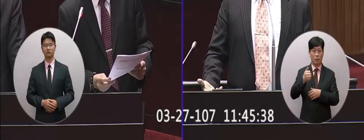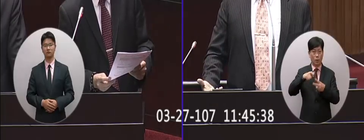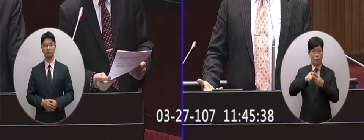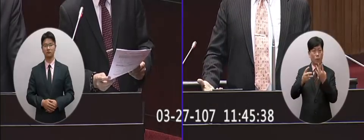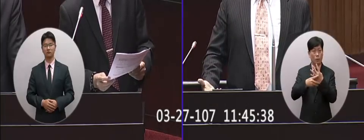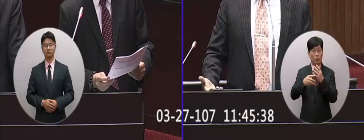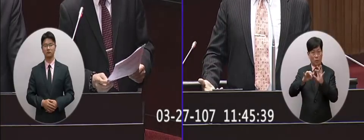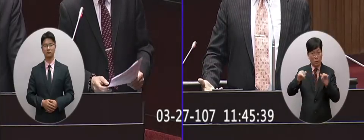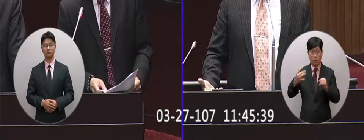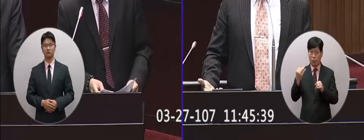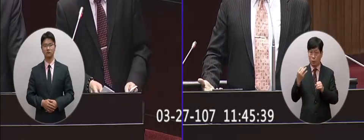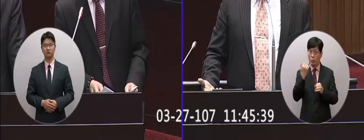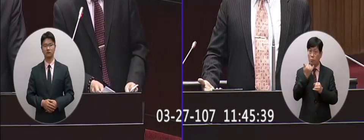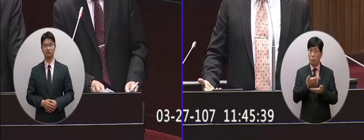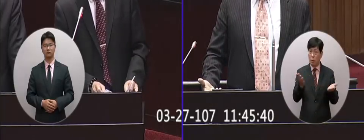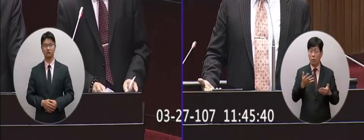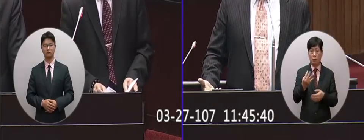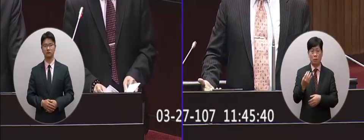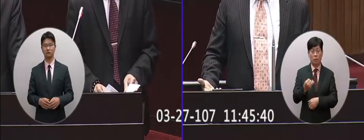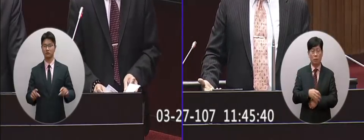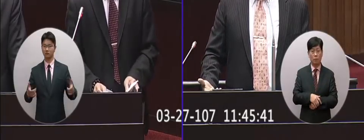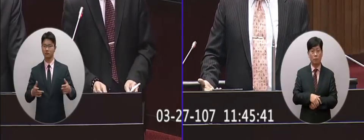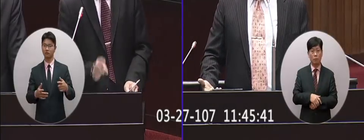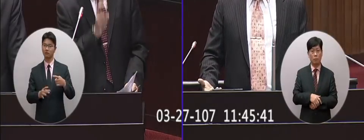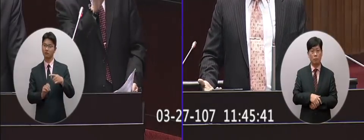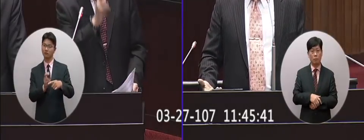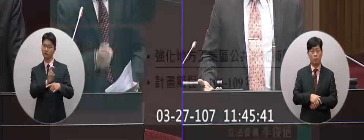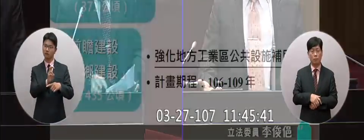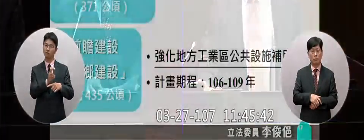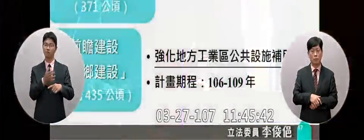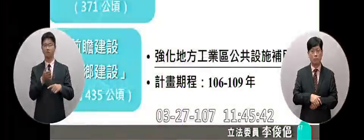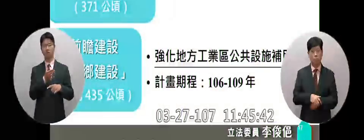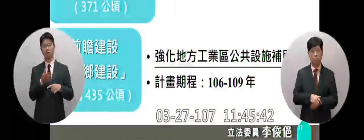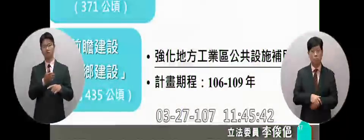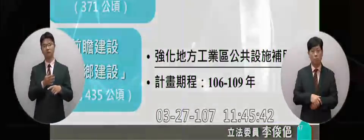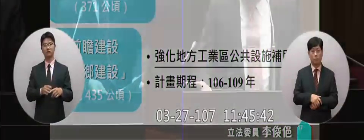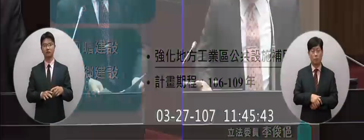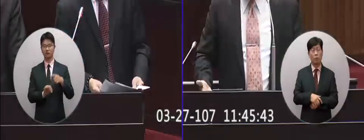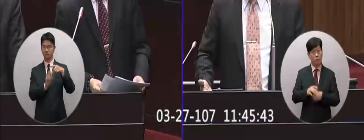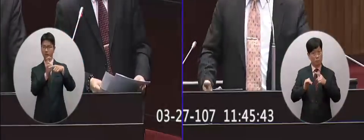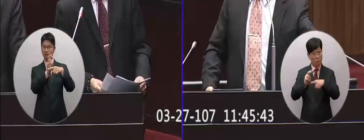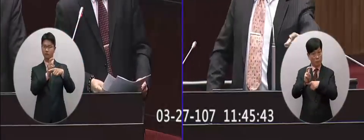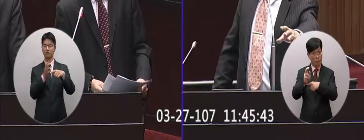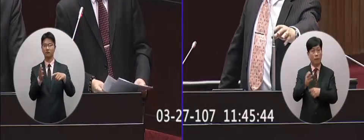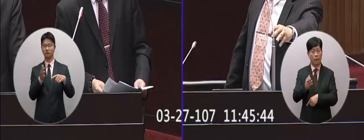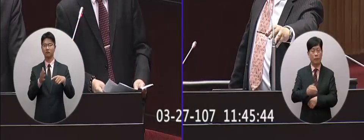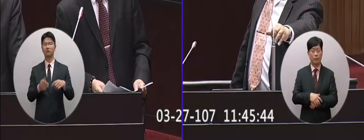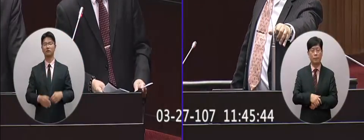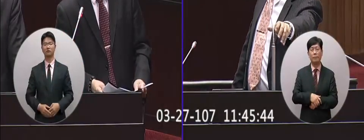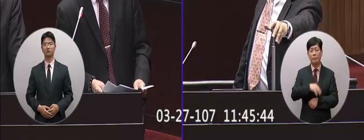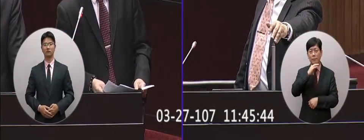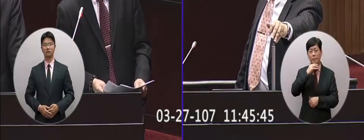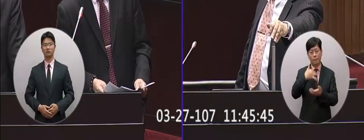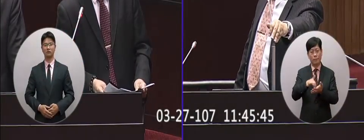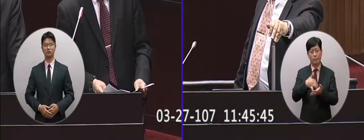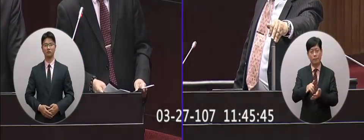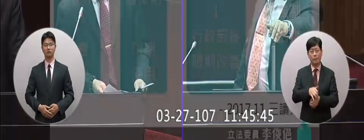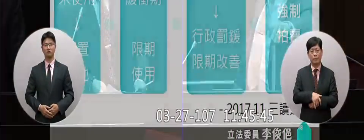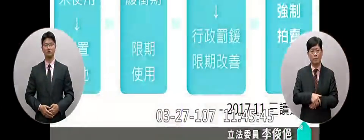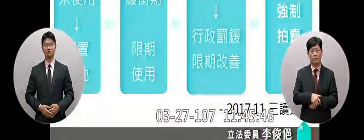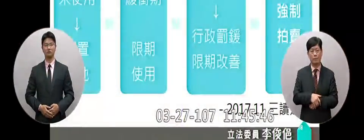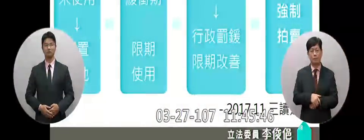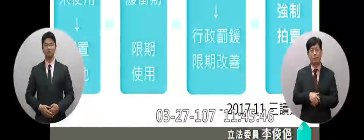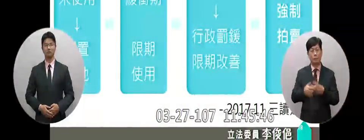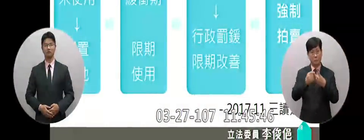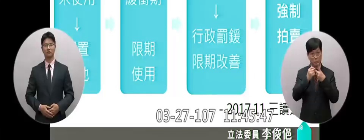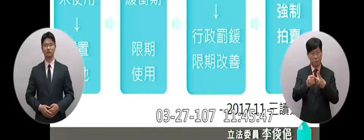清楚， 我看大概 还不清楚， 那两成左右吧，我想 大概两成左右， 两成左右，两成左右。好，来我们等一下来再计算。